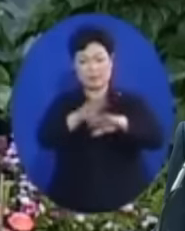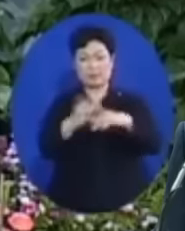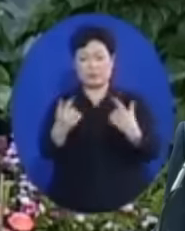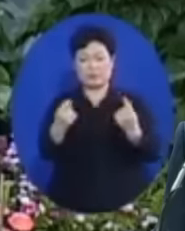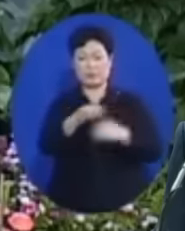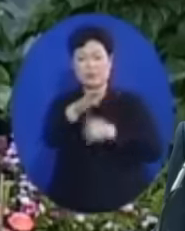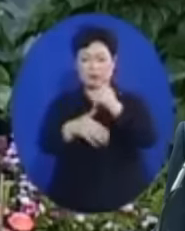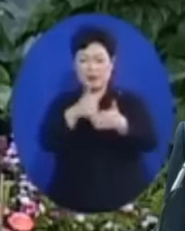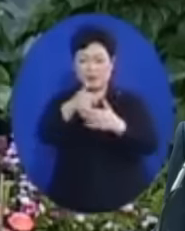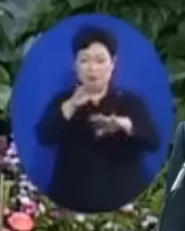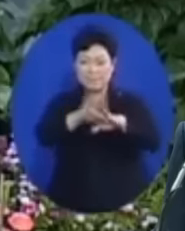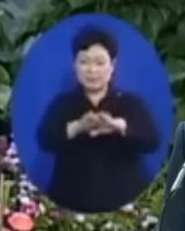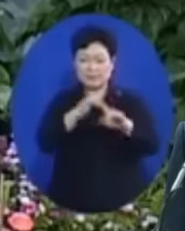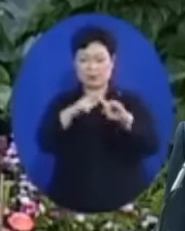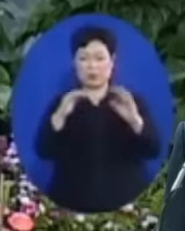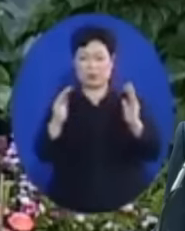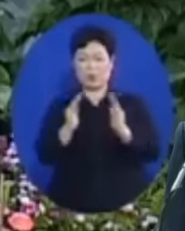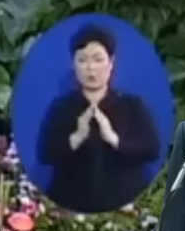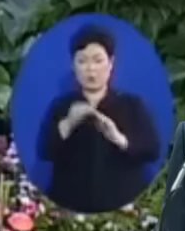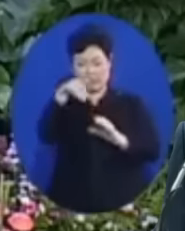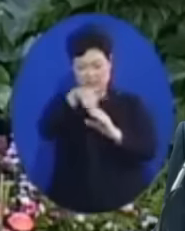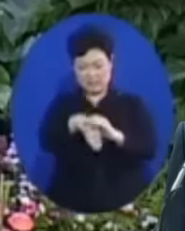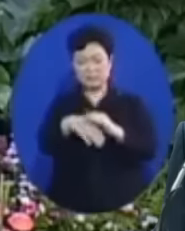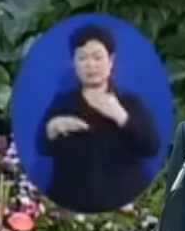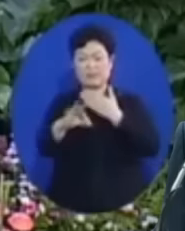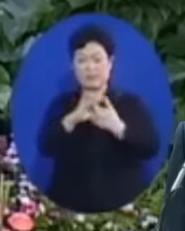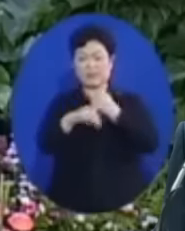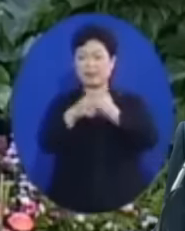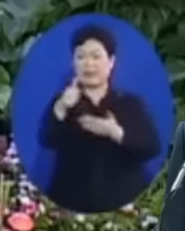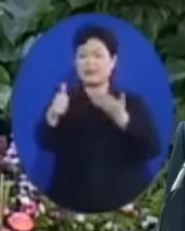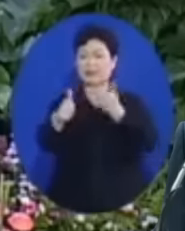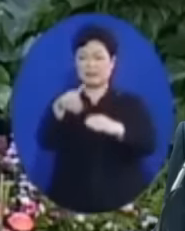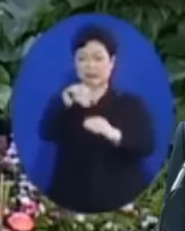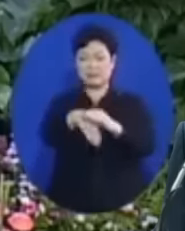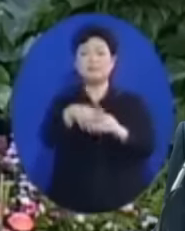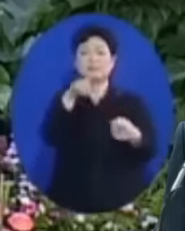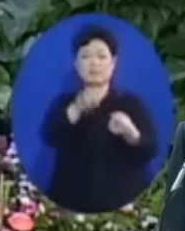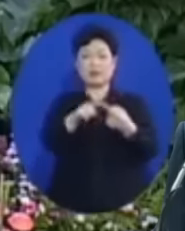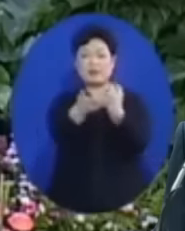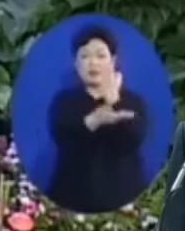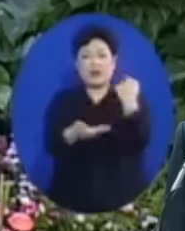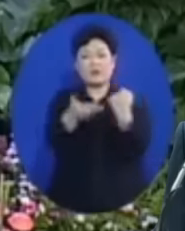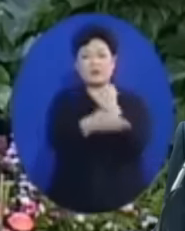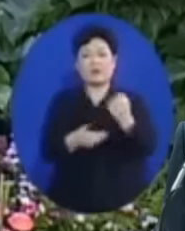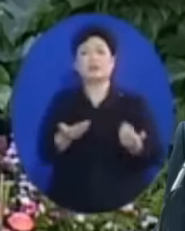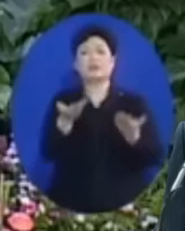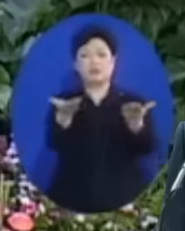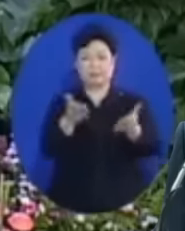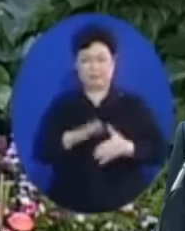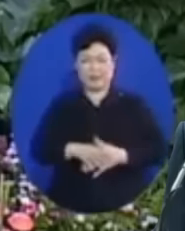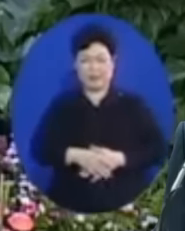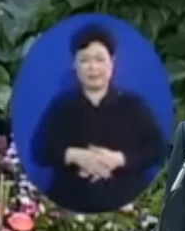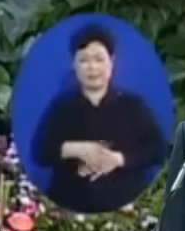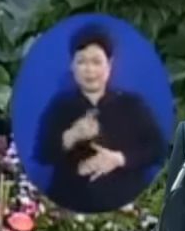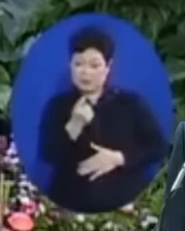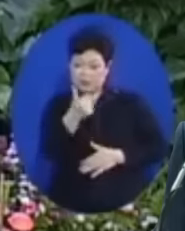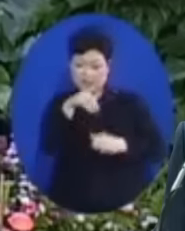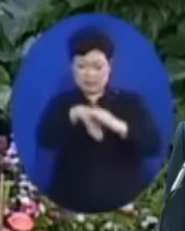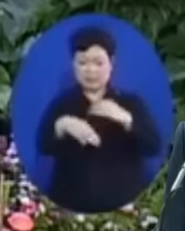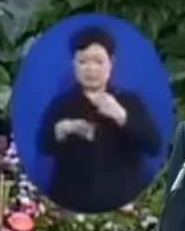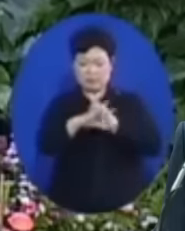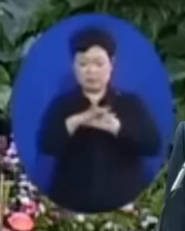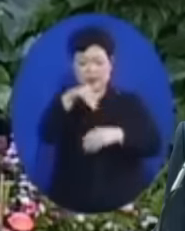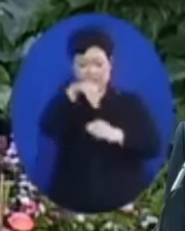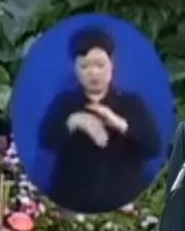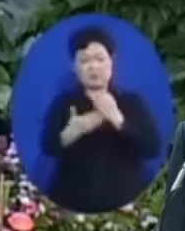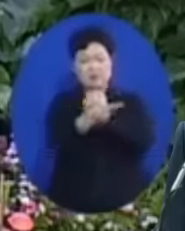우리가 하나님의 밭인 교회에 심으면 하나님께서 심은 대로 거두게 해주는 것입니다. 적게 심으면 적게